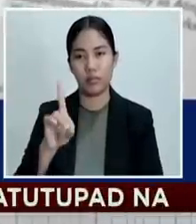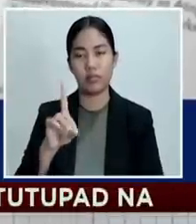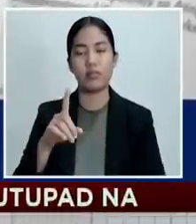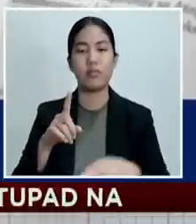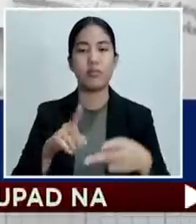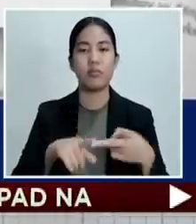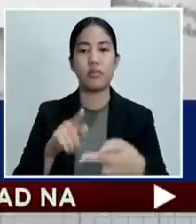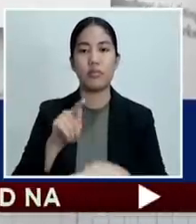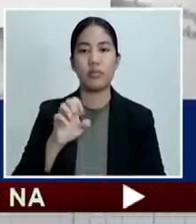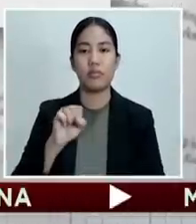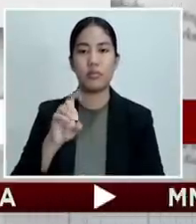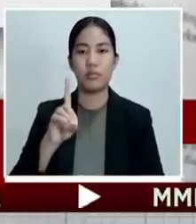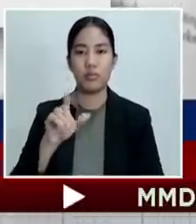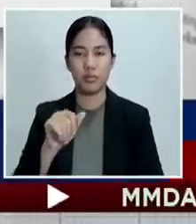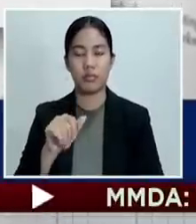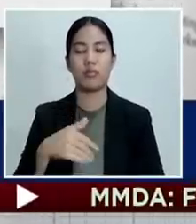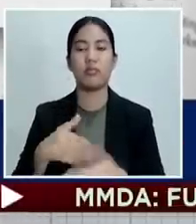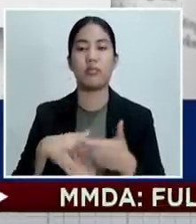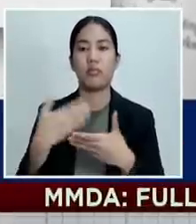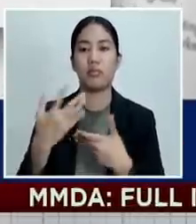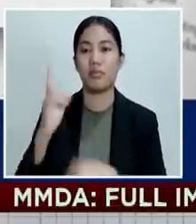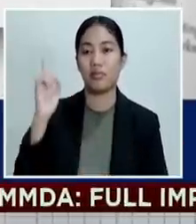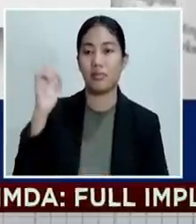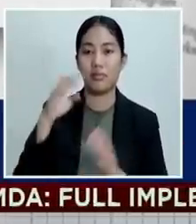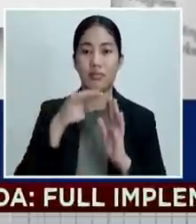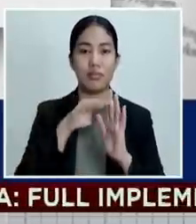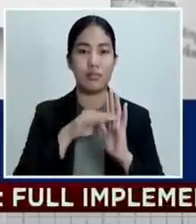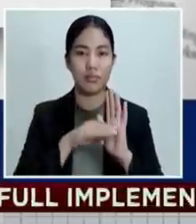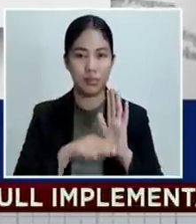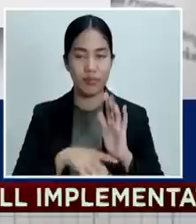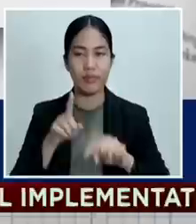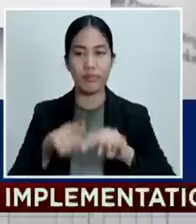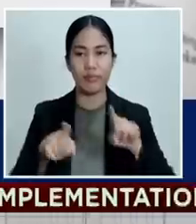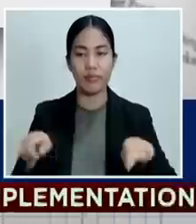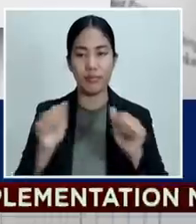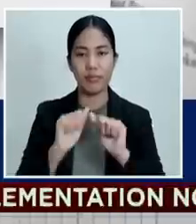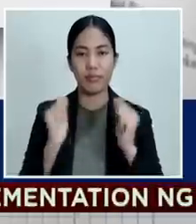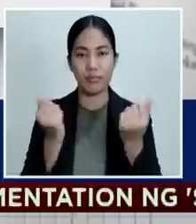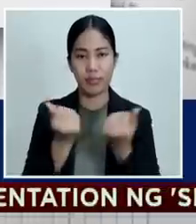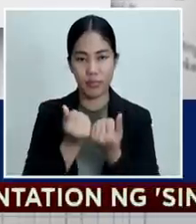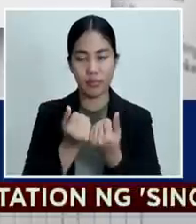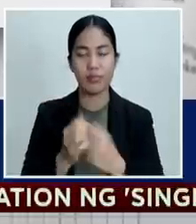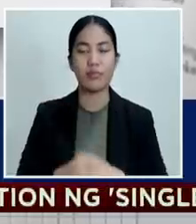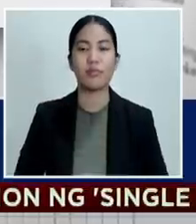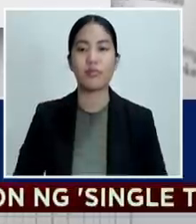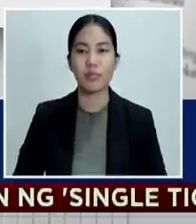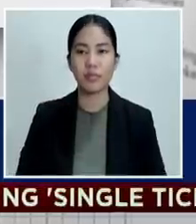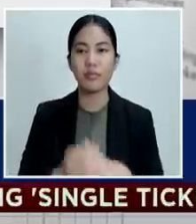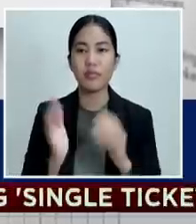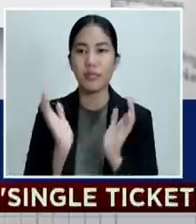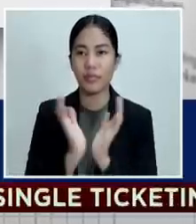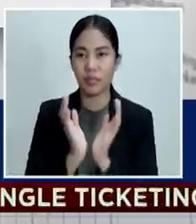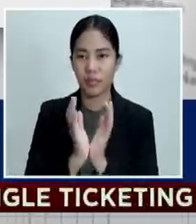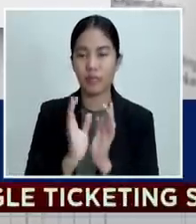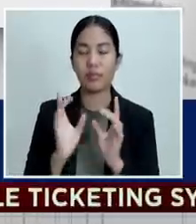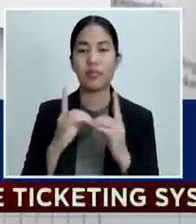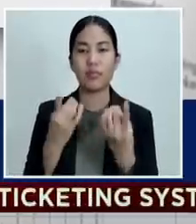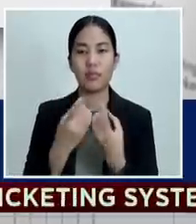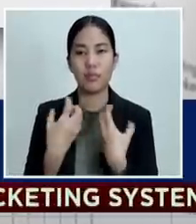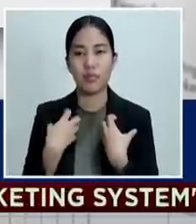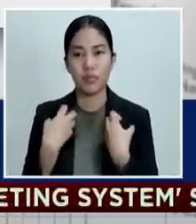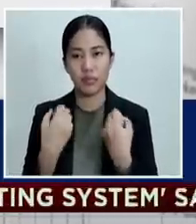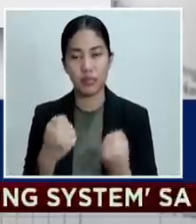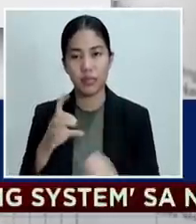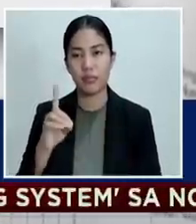ang DPWH, DOH, DILG, DND, DOTR, DSWD, DA kasama ang DAR, Judiciary at